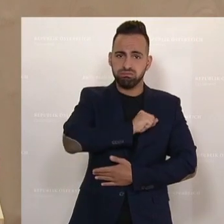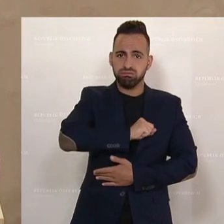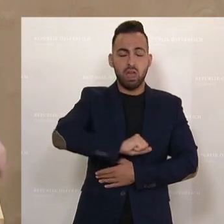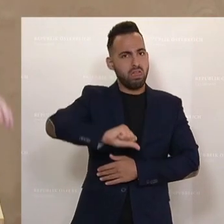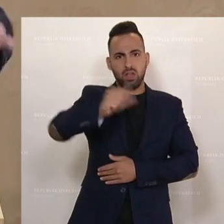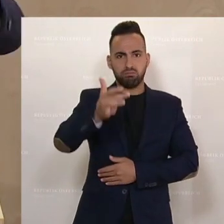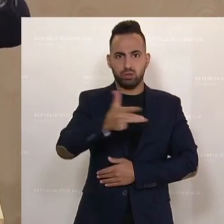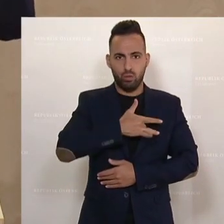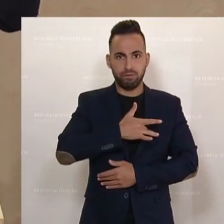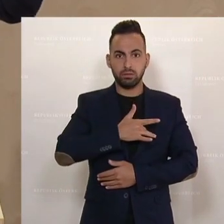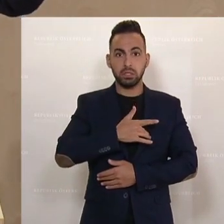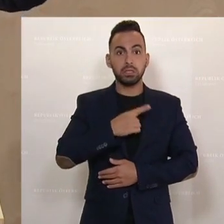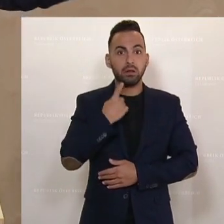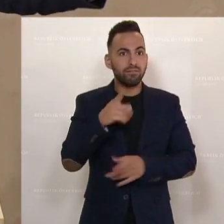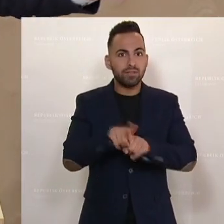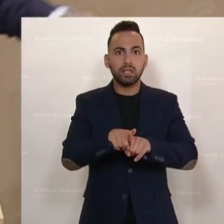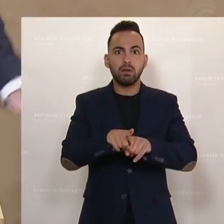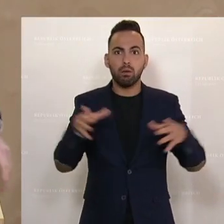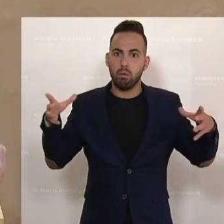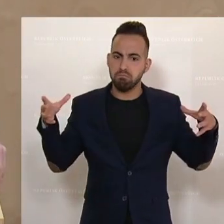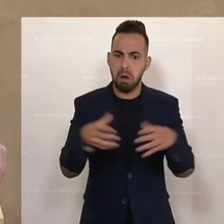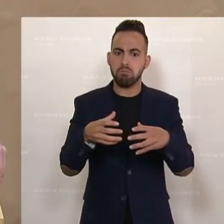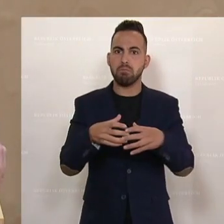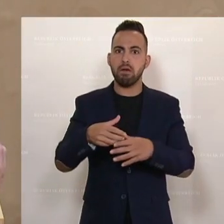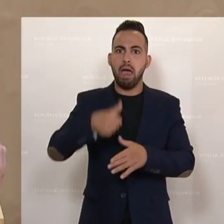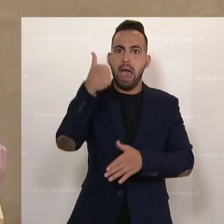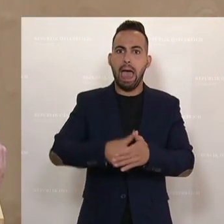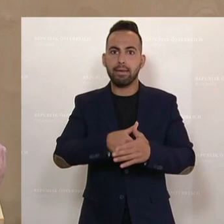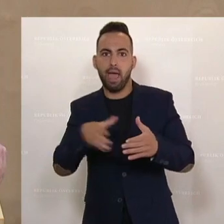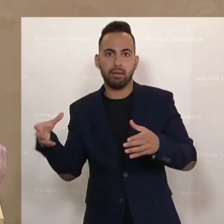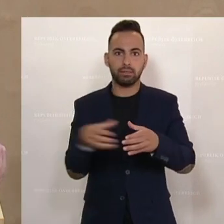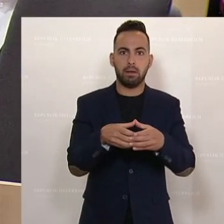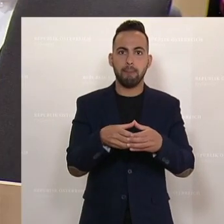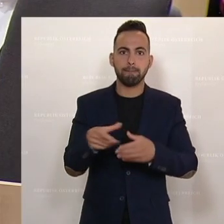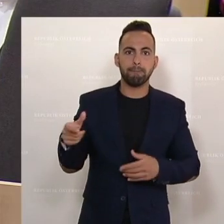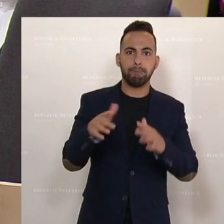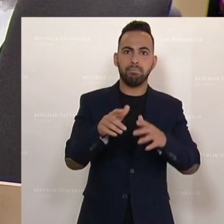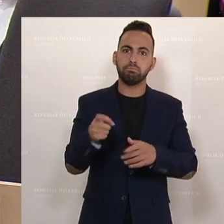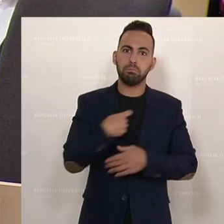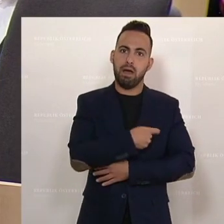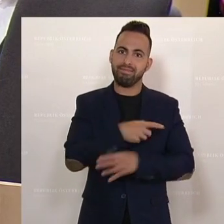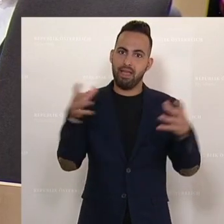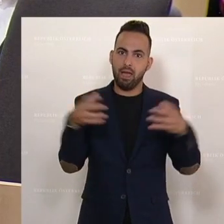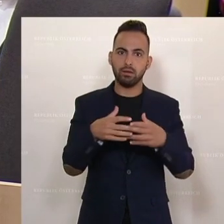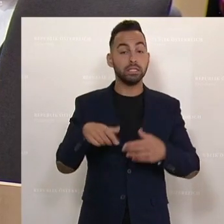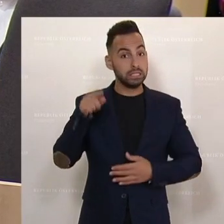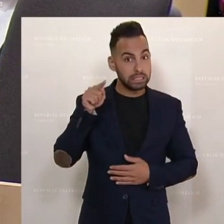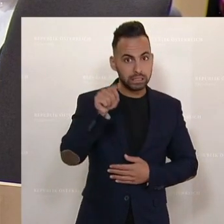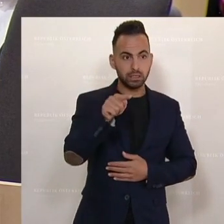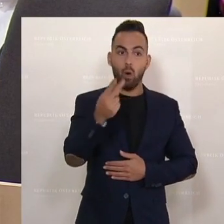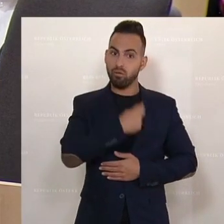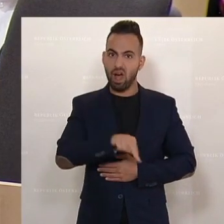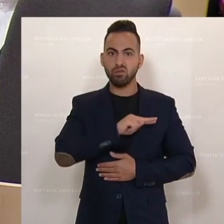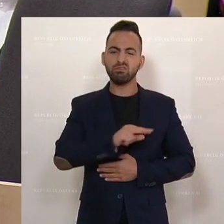treffen. Da sind sie schon fast eine Einheitspartei in diesem Haus und sie haben zu verantworten, was